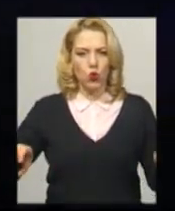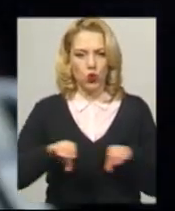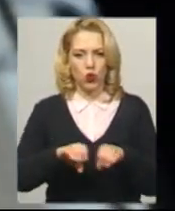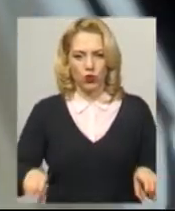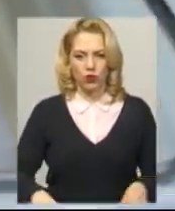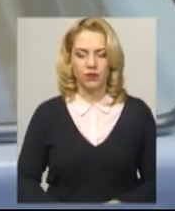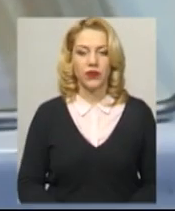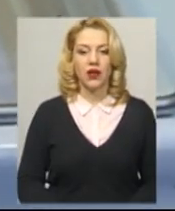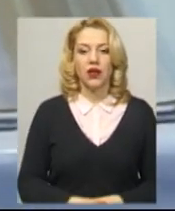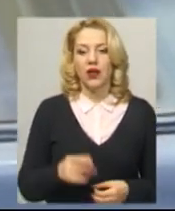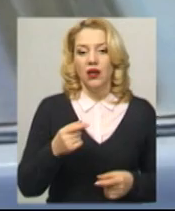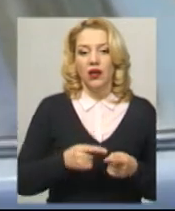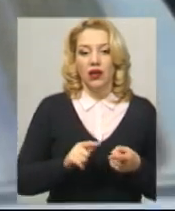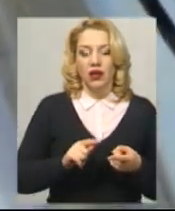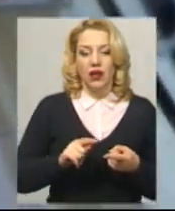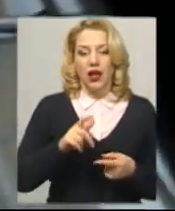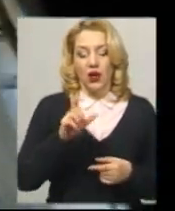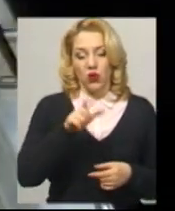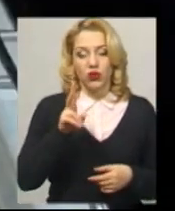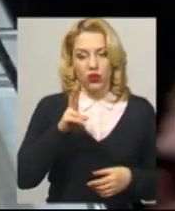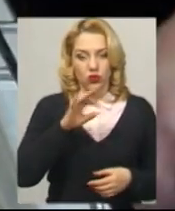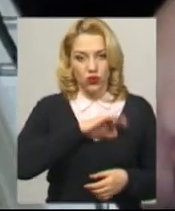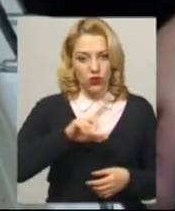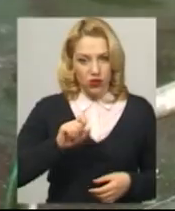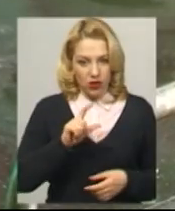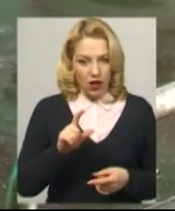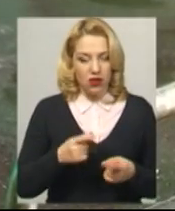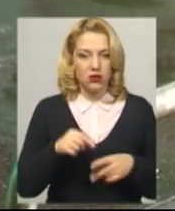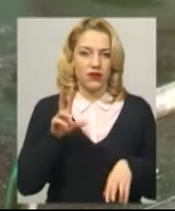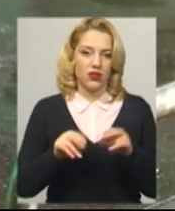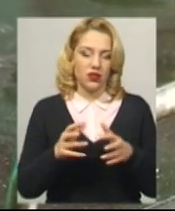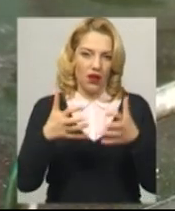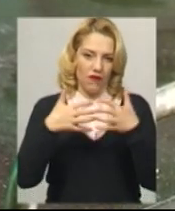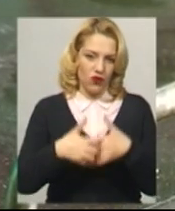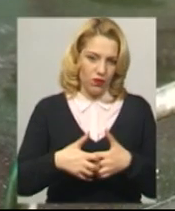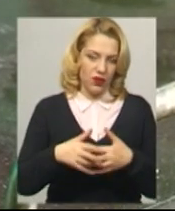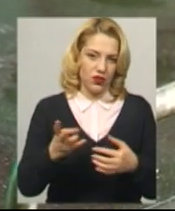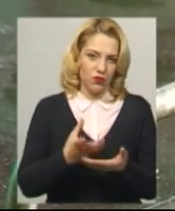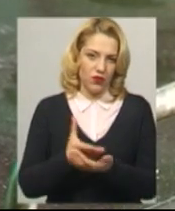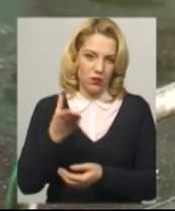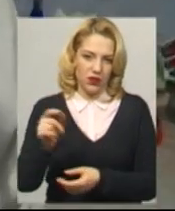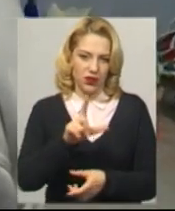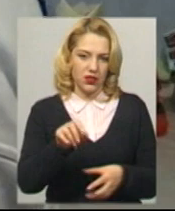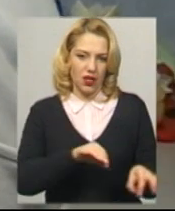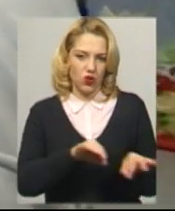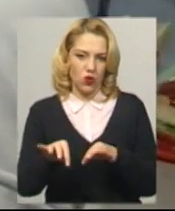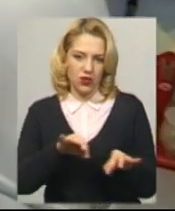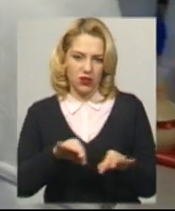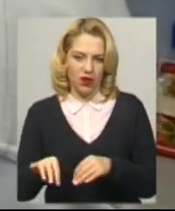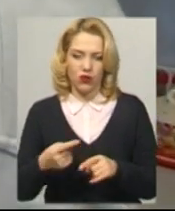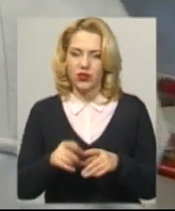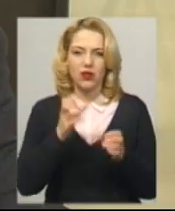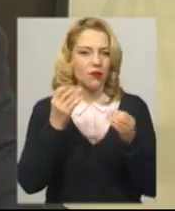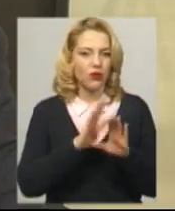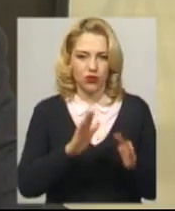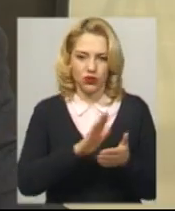укладати не треба. Абоненти, які користуються газом, автоматично стають і їхніми абонентами. Стосовно послуги з доставки, то це не тільки